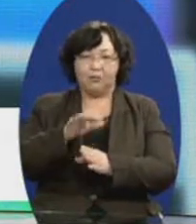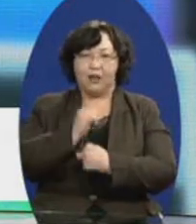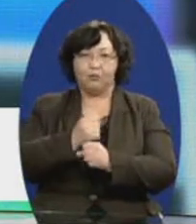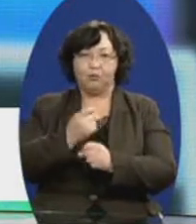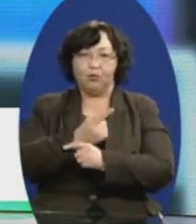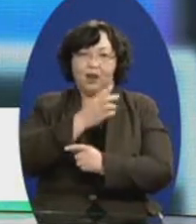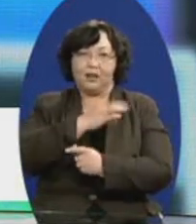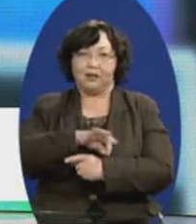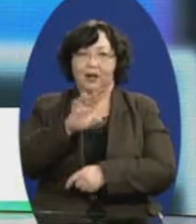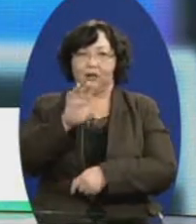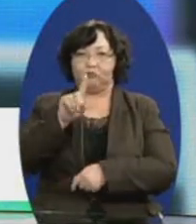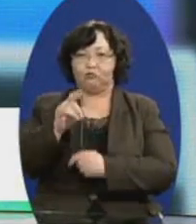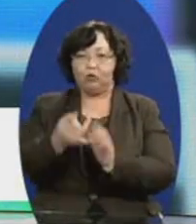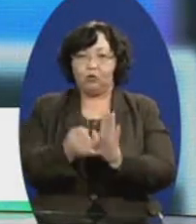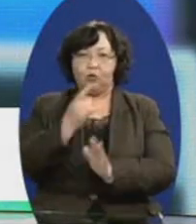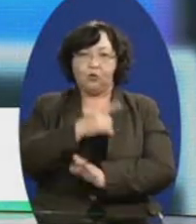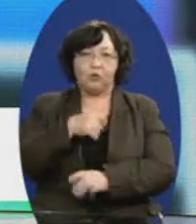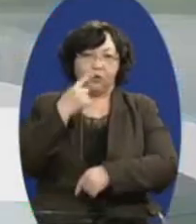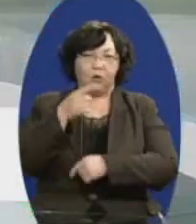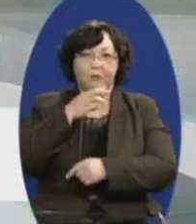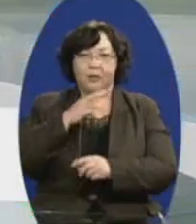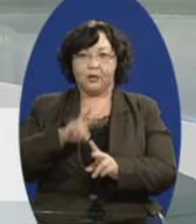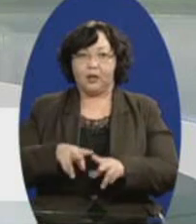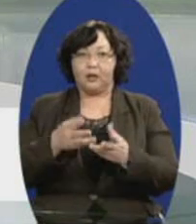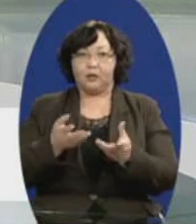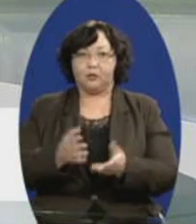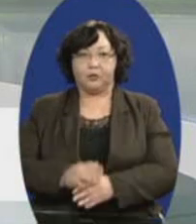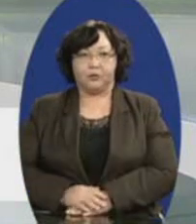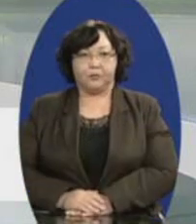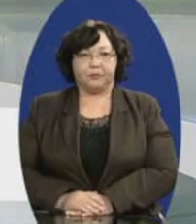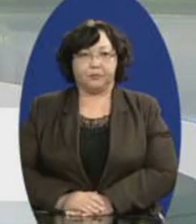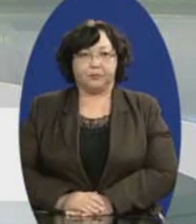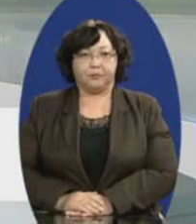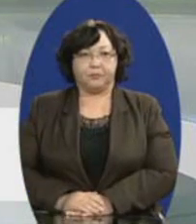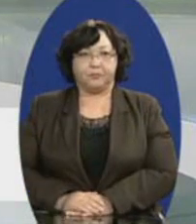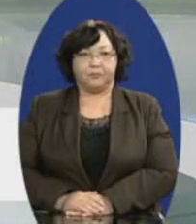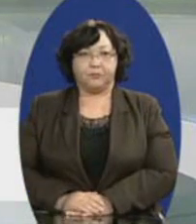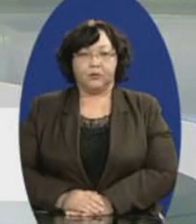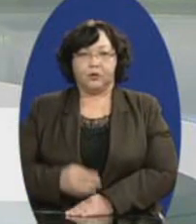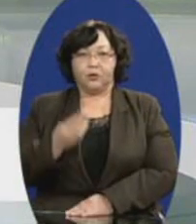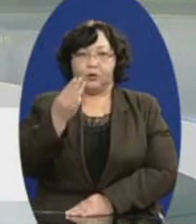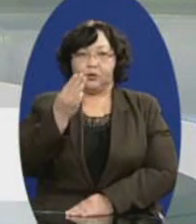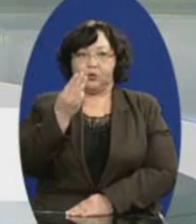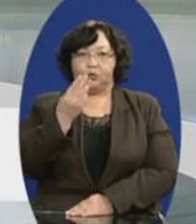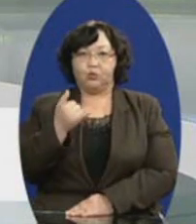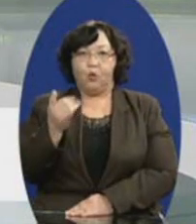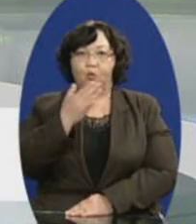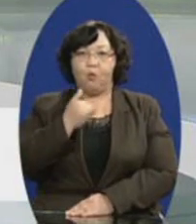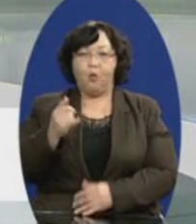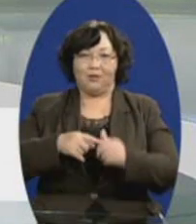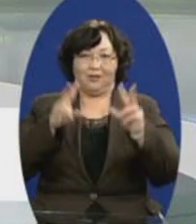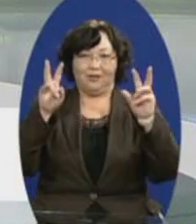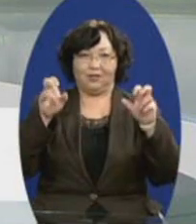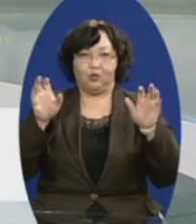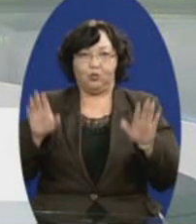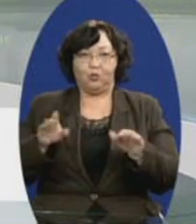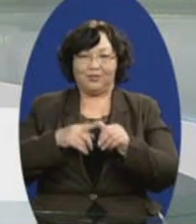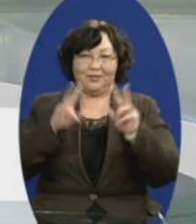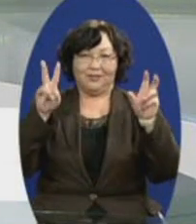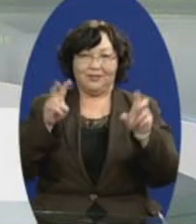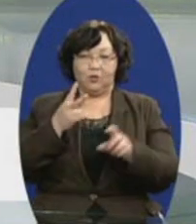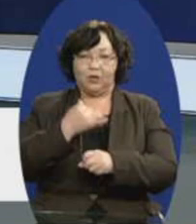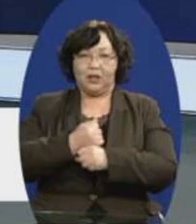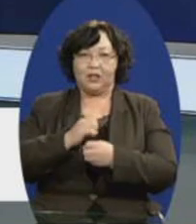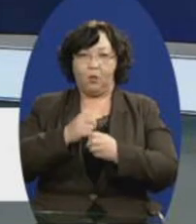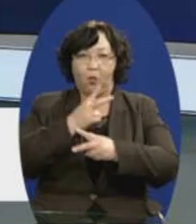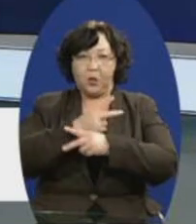юм а. Эдгээр мэдээг үргэлжлүүлэн гэрэл чулуун студиэс мэдээллийг хүргэнэ. За. Шувуу ажиллагаа бол нэг үгээр хэлвэл гэмт хэрэг хийчээд